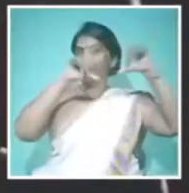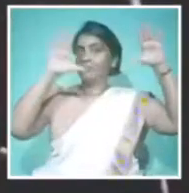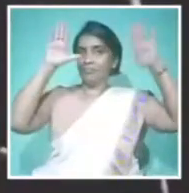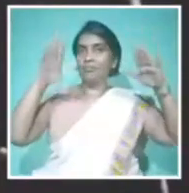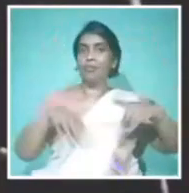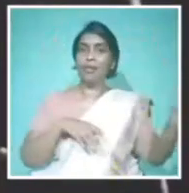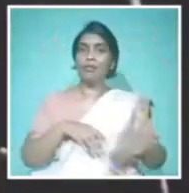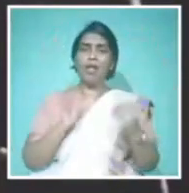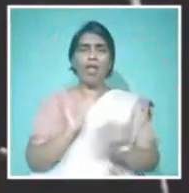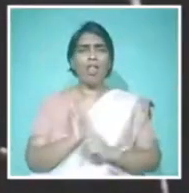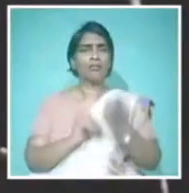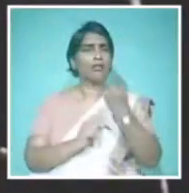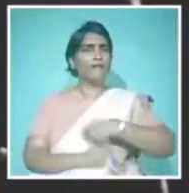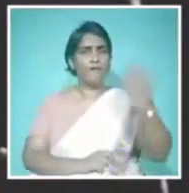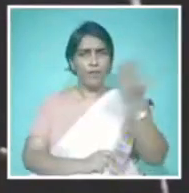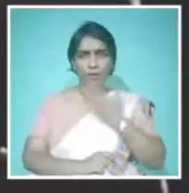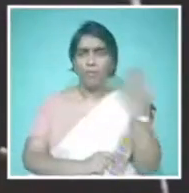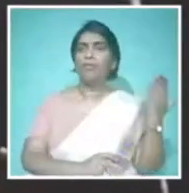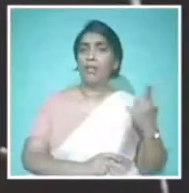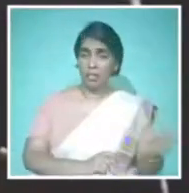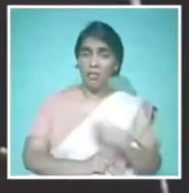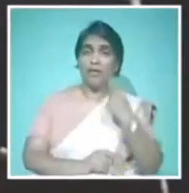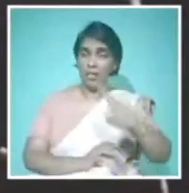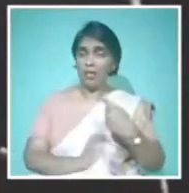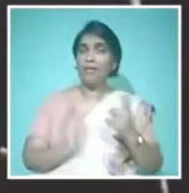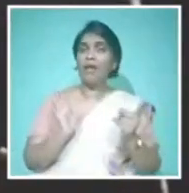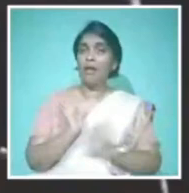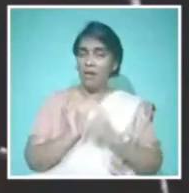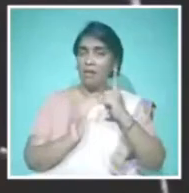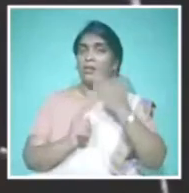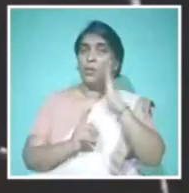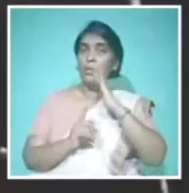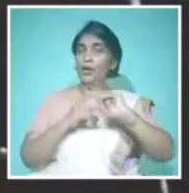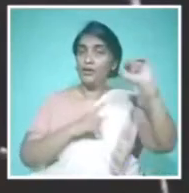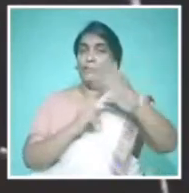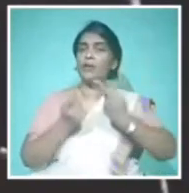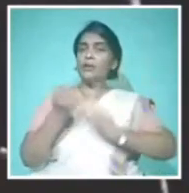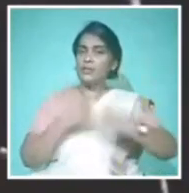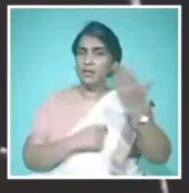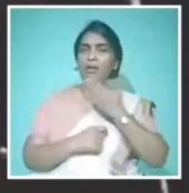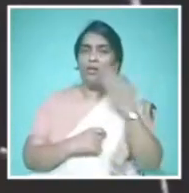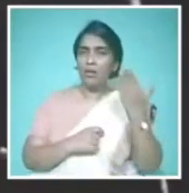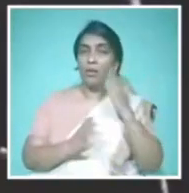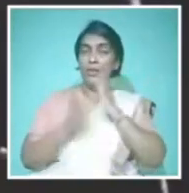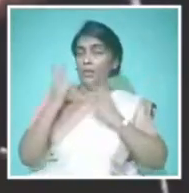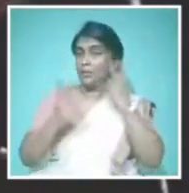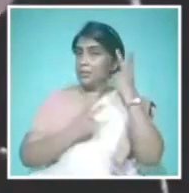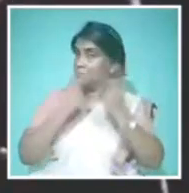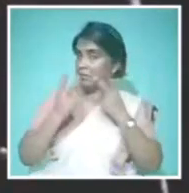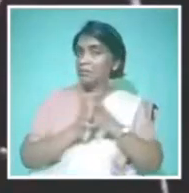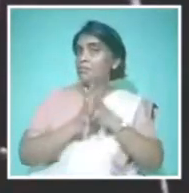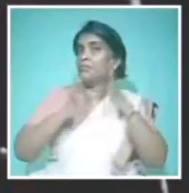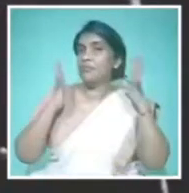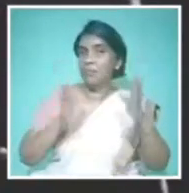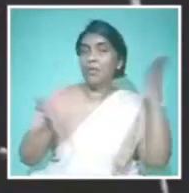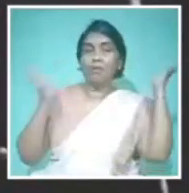අනිවාර්යෙන් දවසට ලක්ෂ ගාණක් විකුණන්න පුළුවන් දවසට ලක්ෂ ගාණක් යුරෝපීය සංචාරකයන් විකුණන්න පුළුවන් මොකද සංචාරකයෝ වැඩි